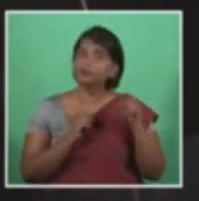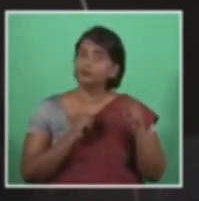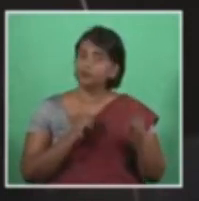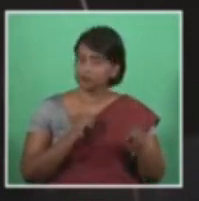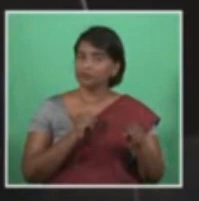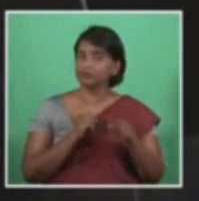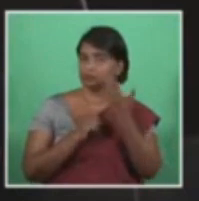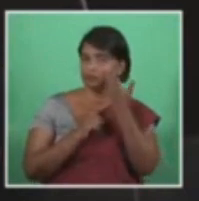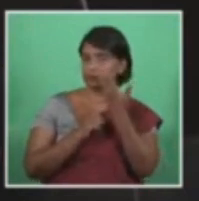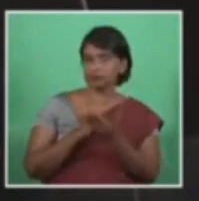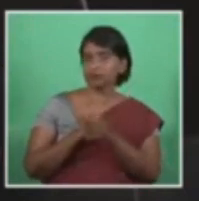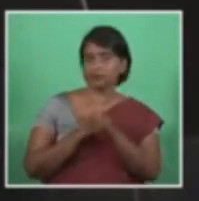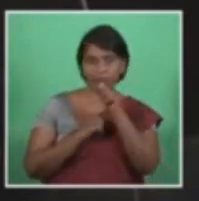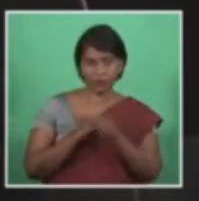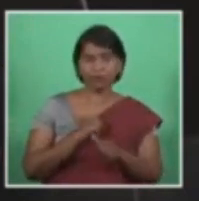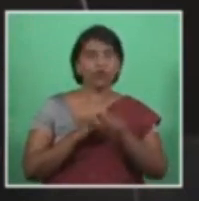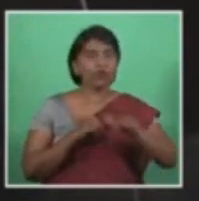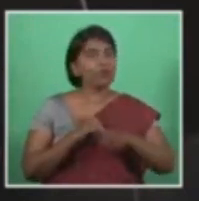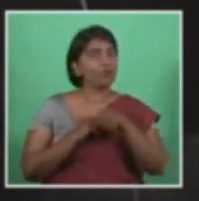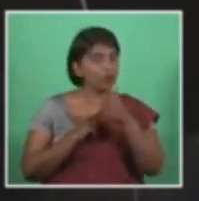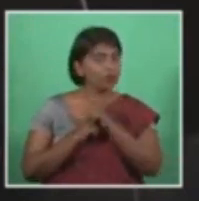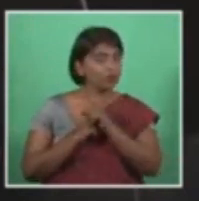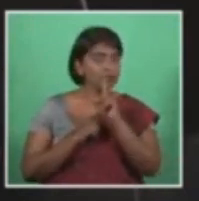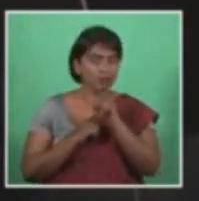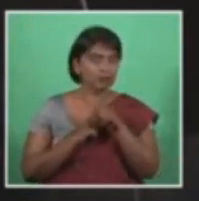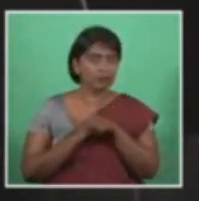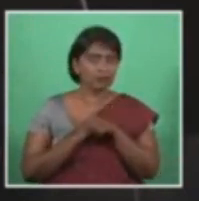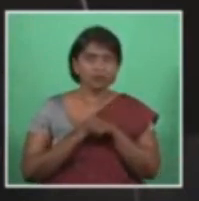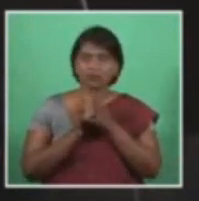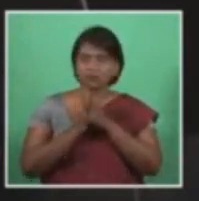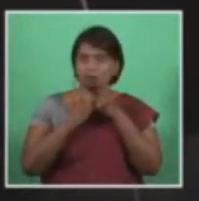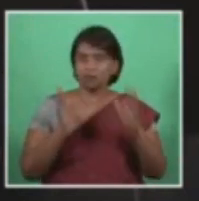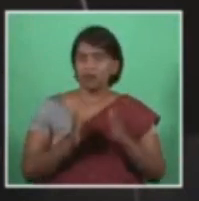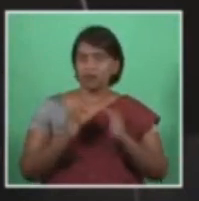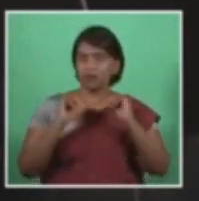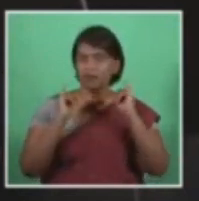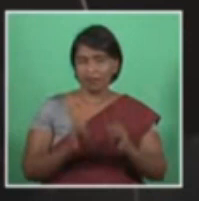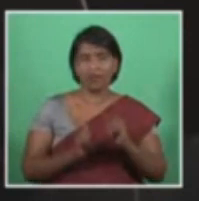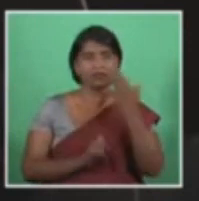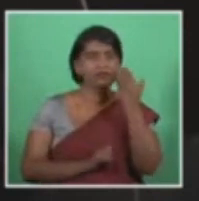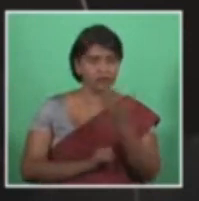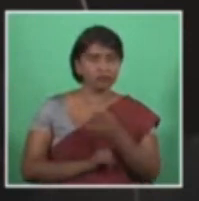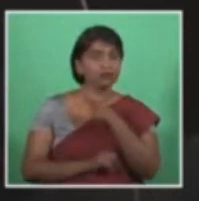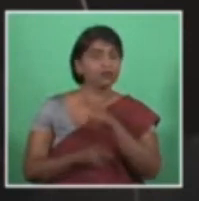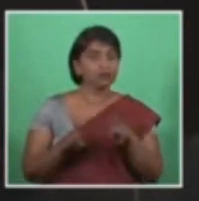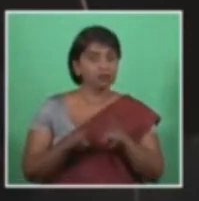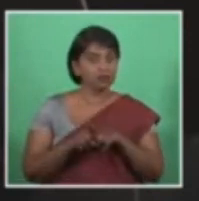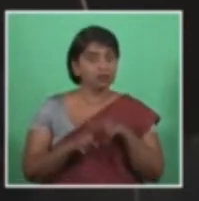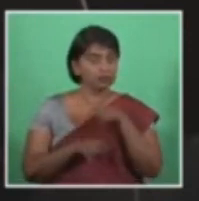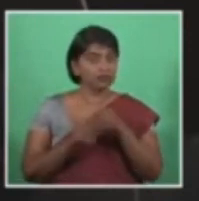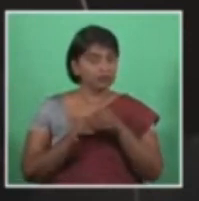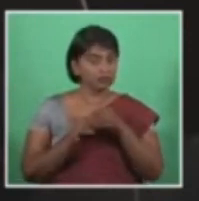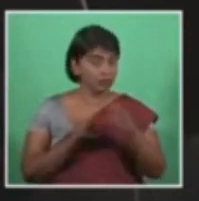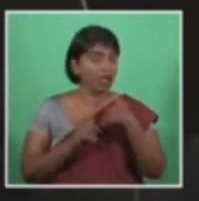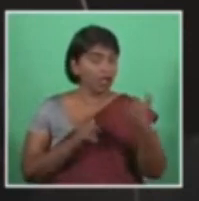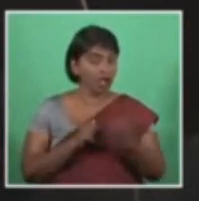මේක දිහා බලන්නේ ඇත්ත වශයෙන්ම පුනරුත්ථාපනය කියන එක ඉතාමත්ම පටු විදියට. හරි, ඉතින් ඒ පව එතකොට